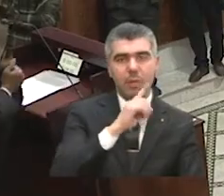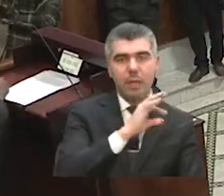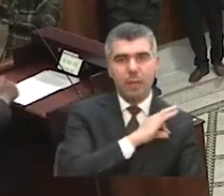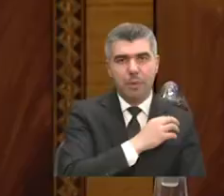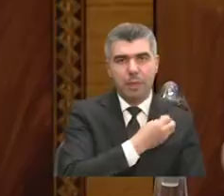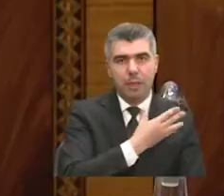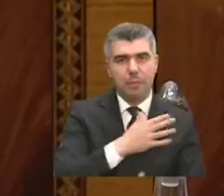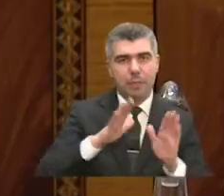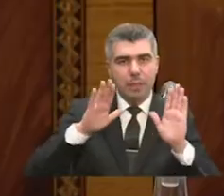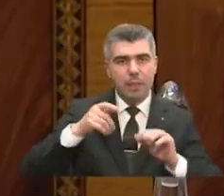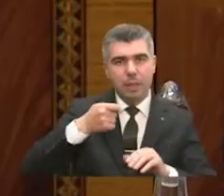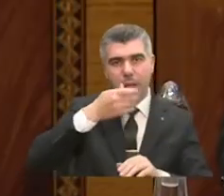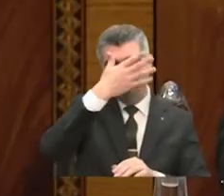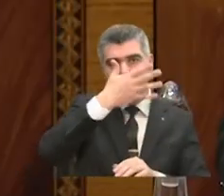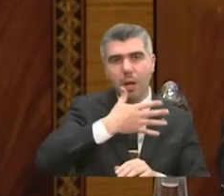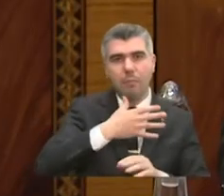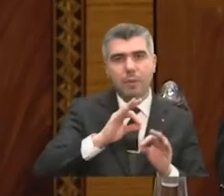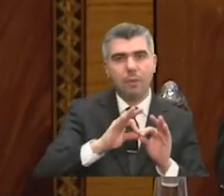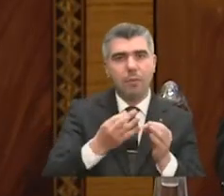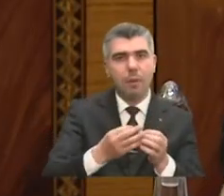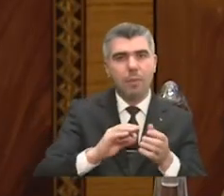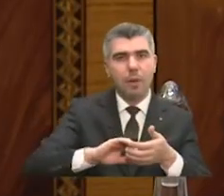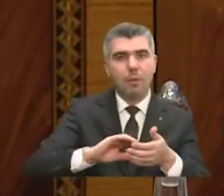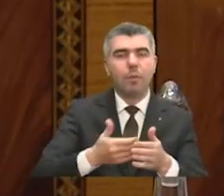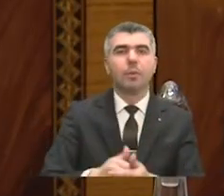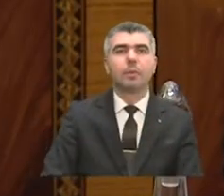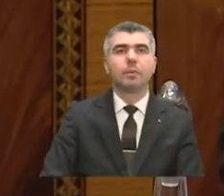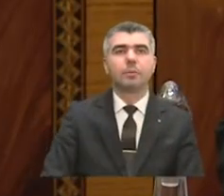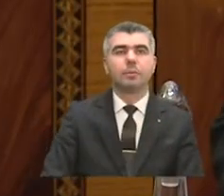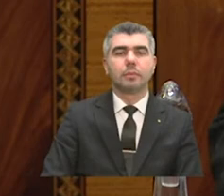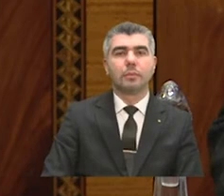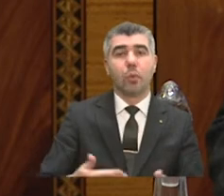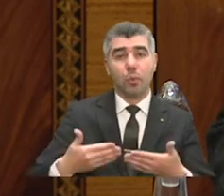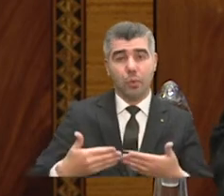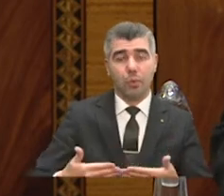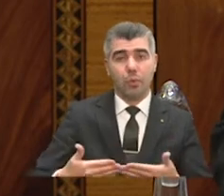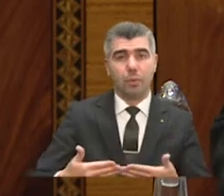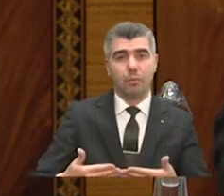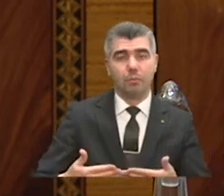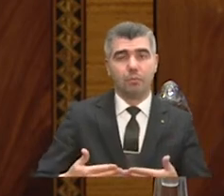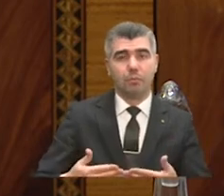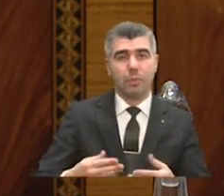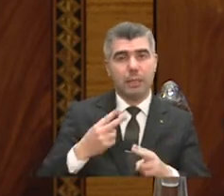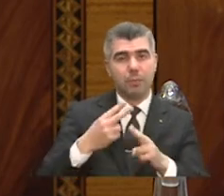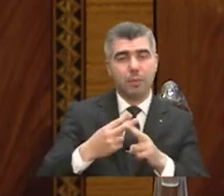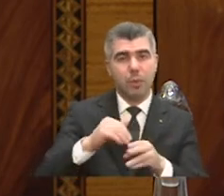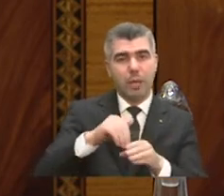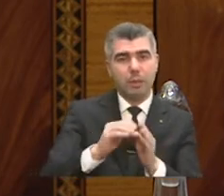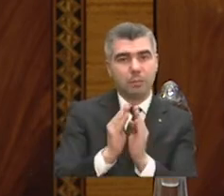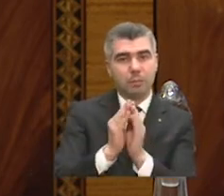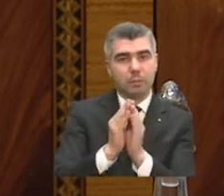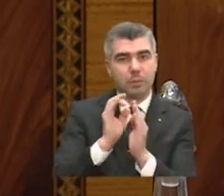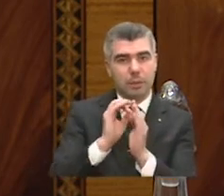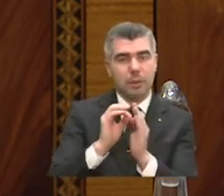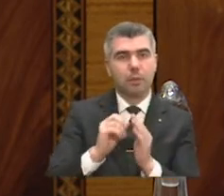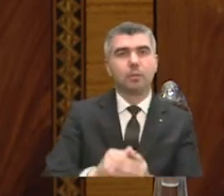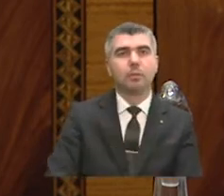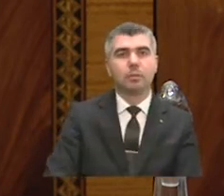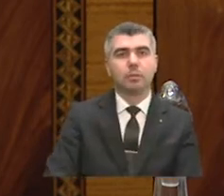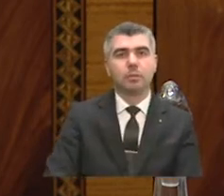Au nom de Dieu miséricordieux, que la paix soit sur le prophète et ses compagnons, j'ai l'honneur au nom du